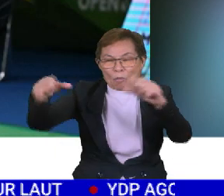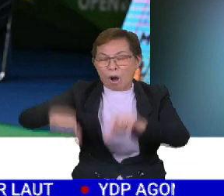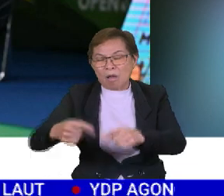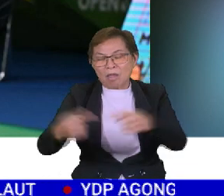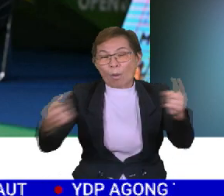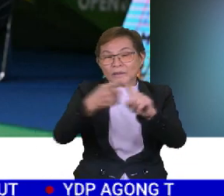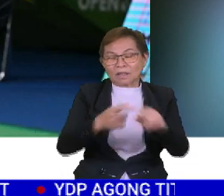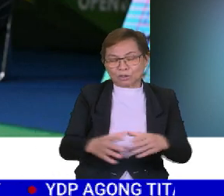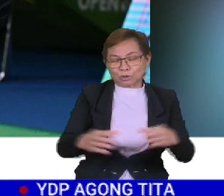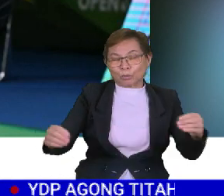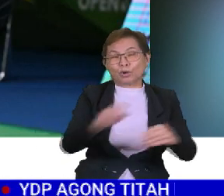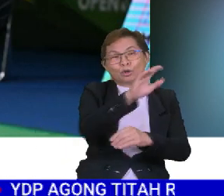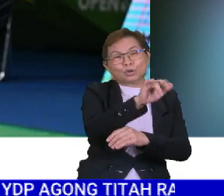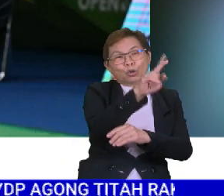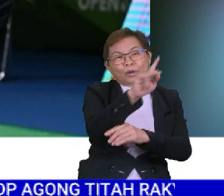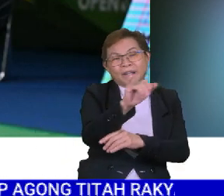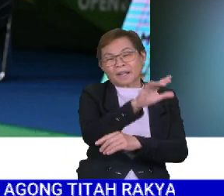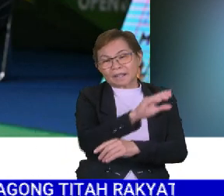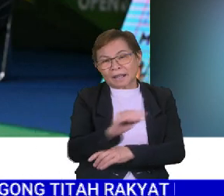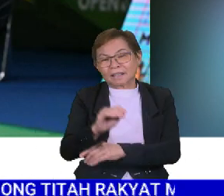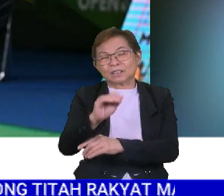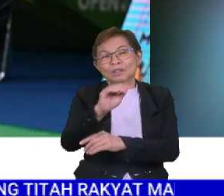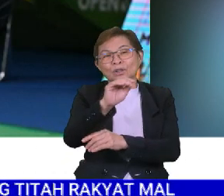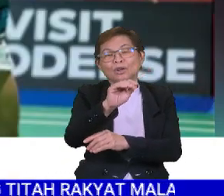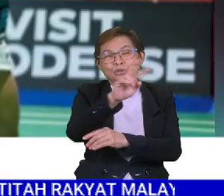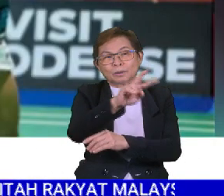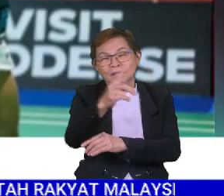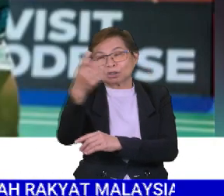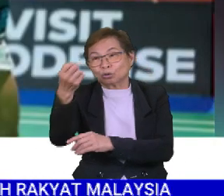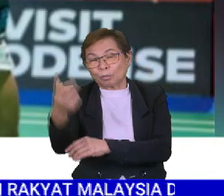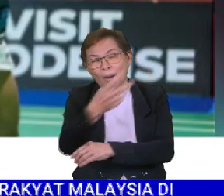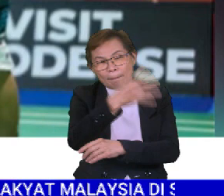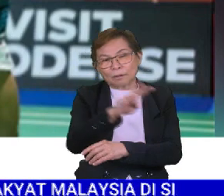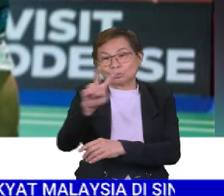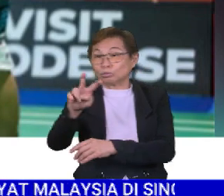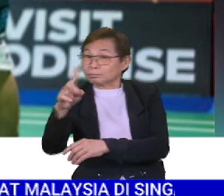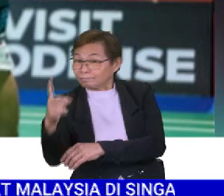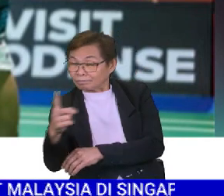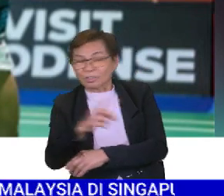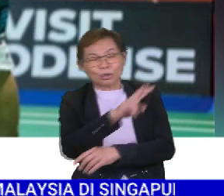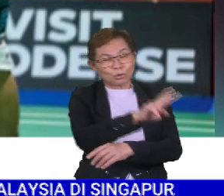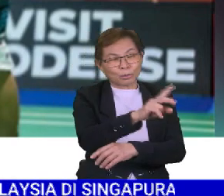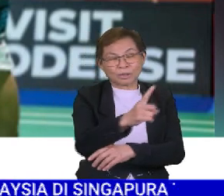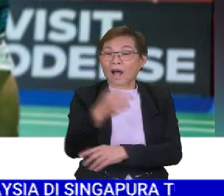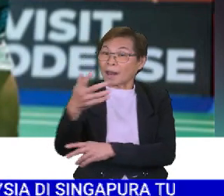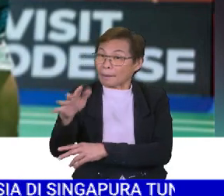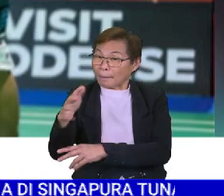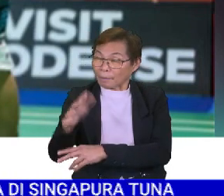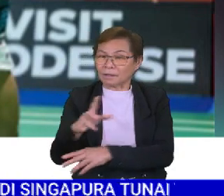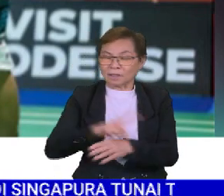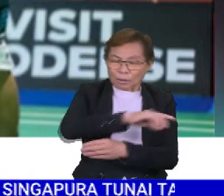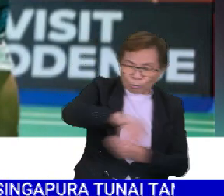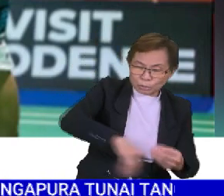dari Jepun, Yuki Kaneko, Misaki Matsutomo 21-12, 14-21, 21-15